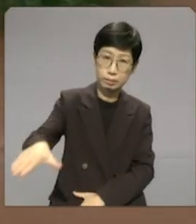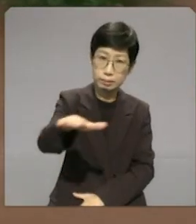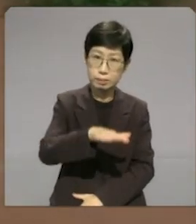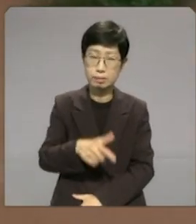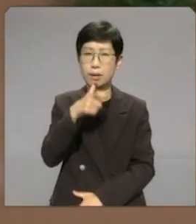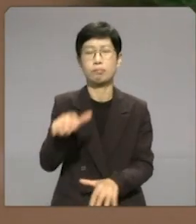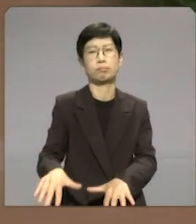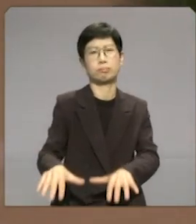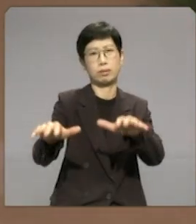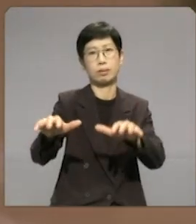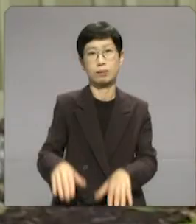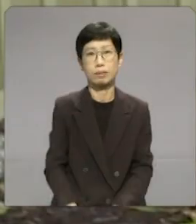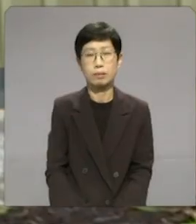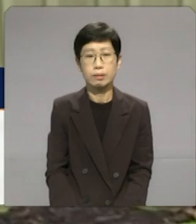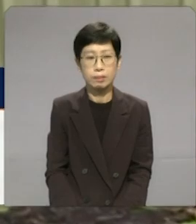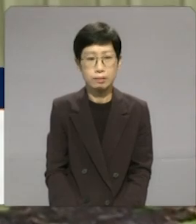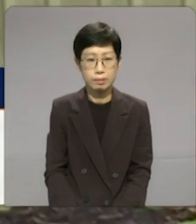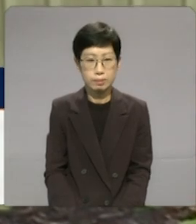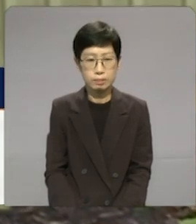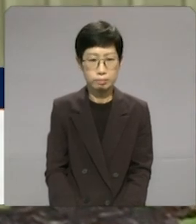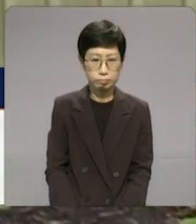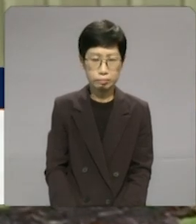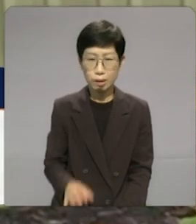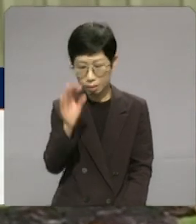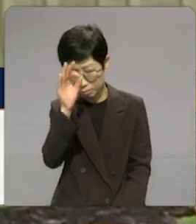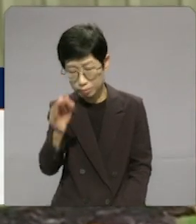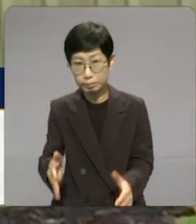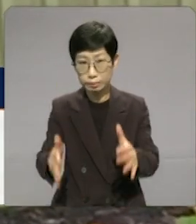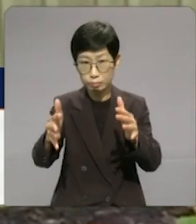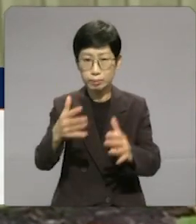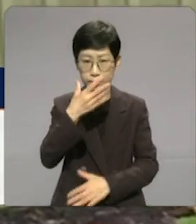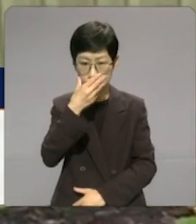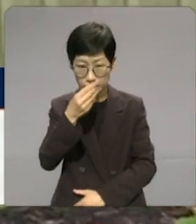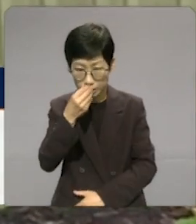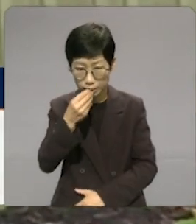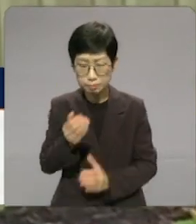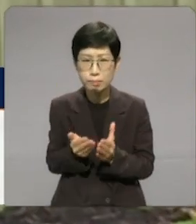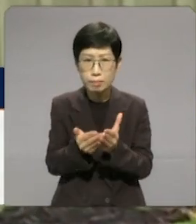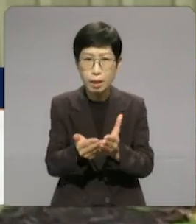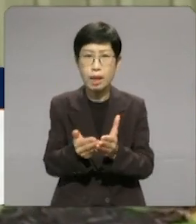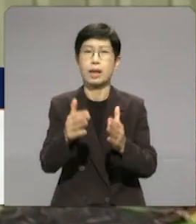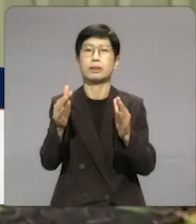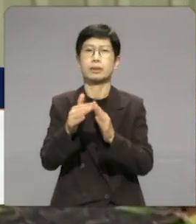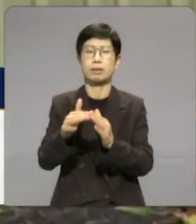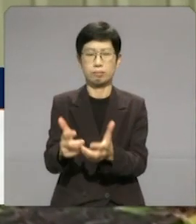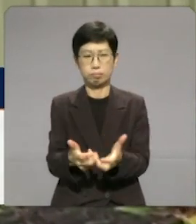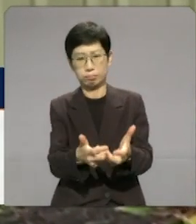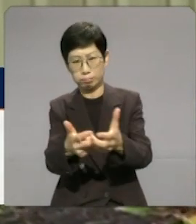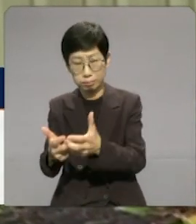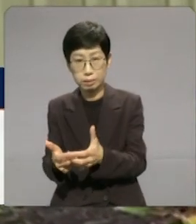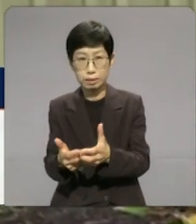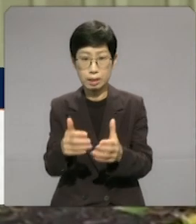없는 상태가 됐습니다. When you turn the corner and you see your community just